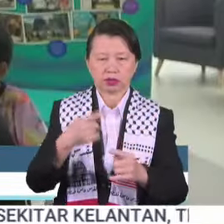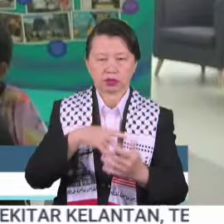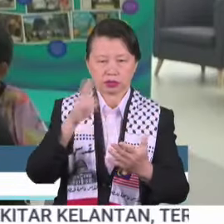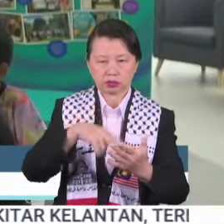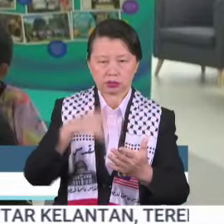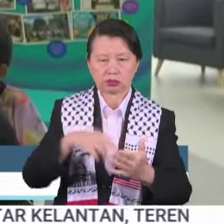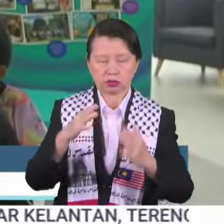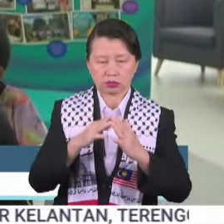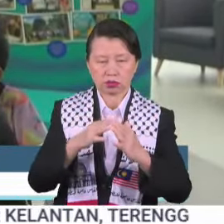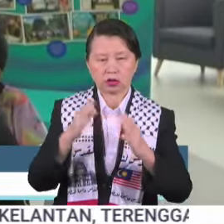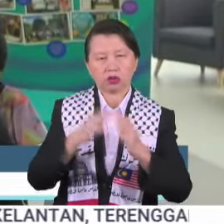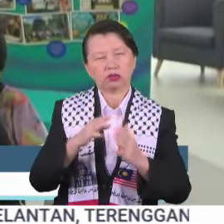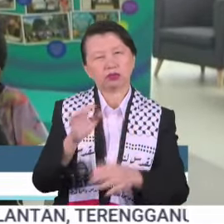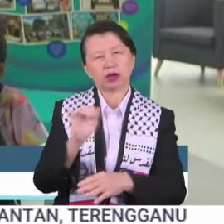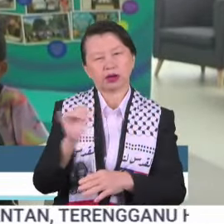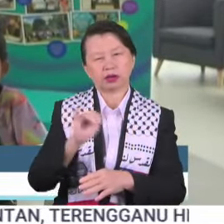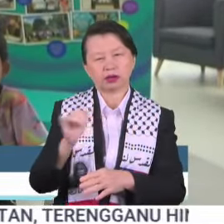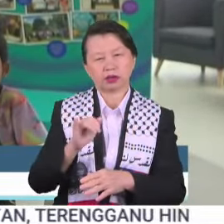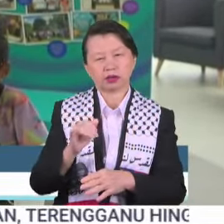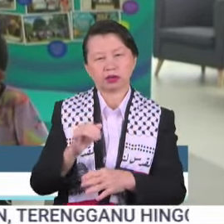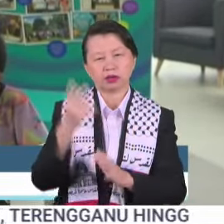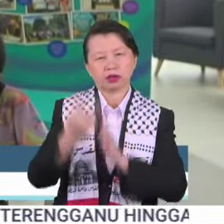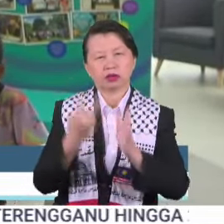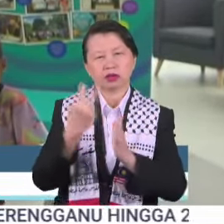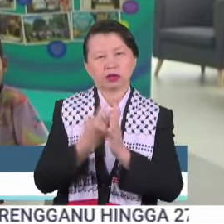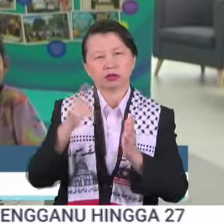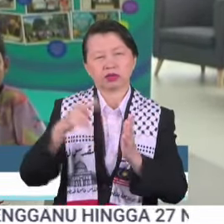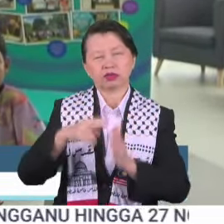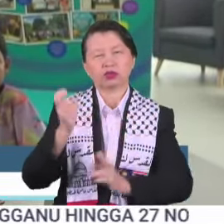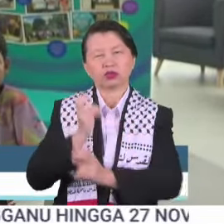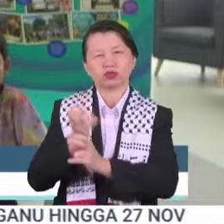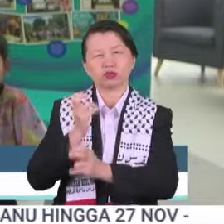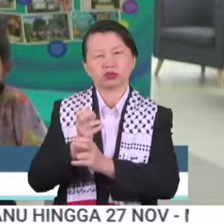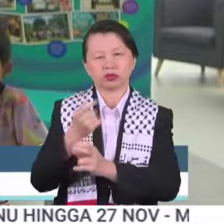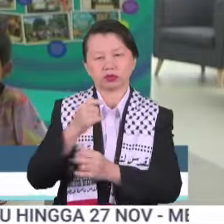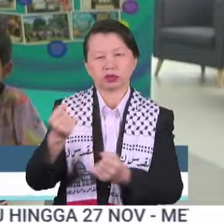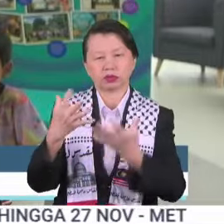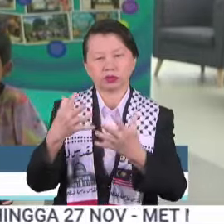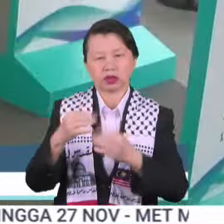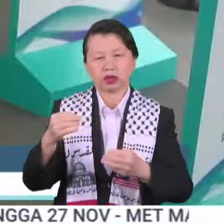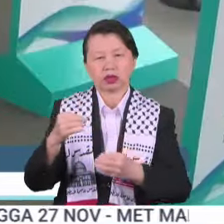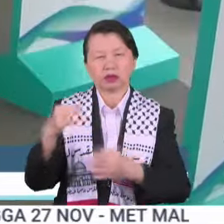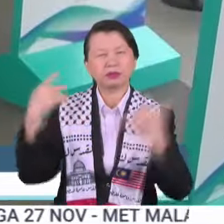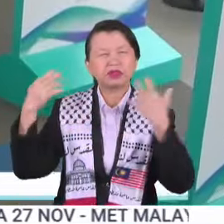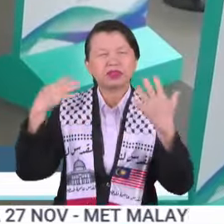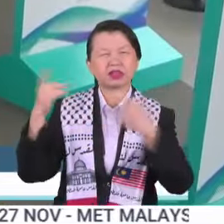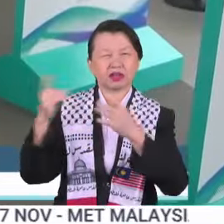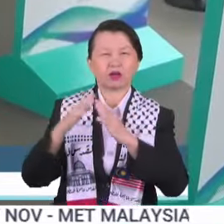baca kat rumah rumah Mac huj nak bacaah bunyi air